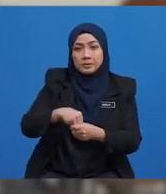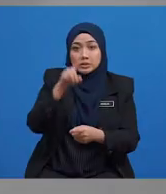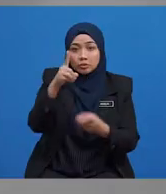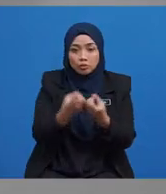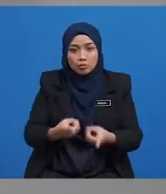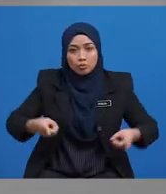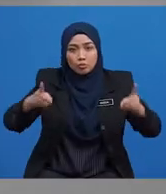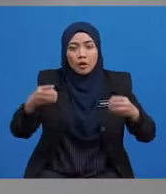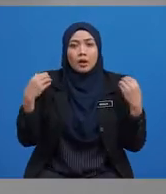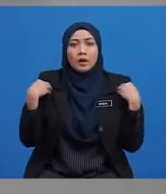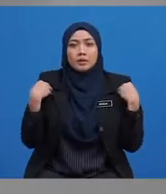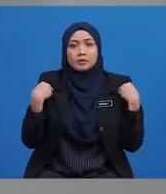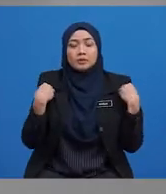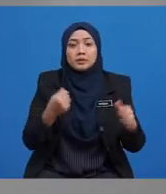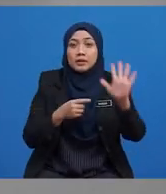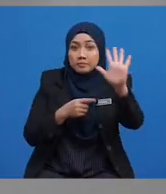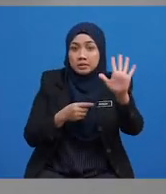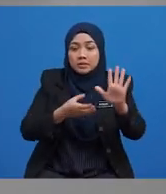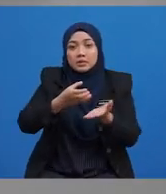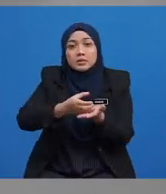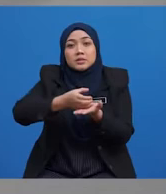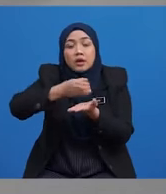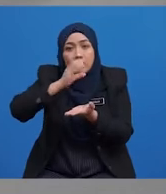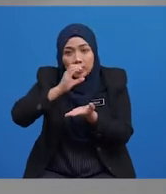dulang, terdapat 5 biji cawan.